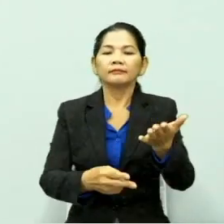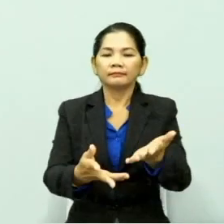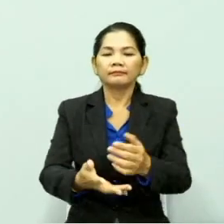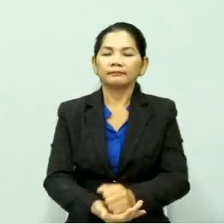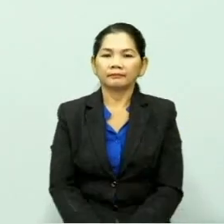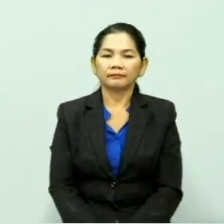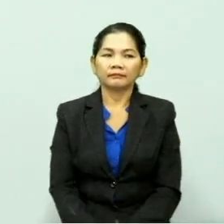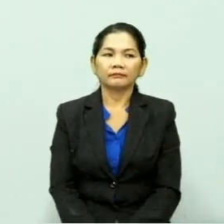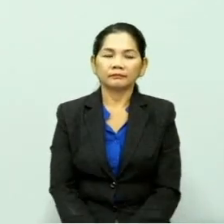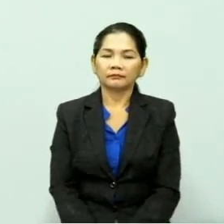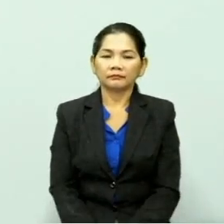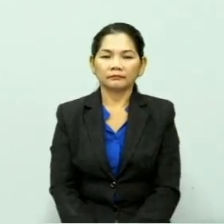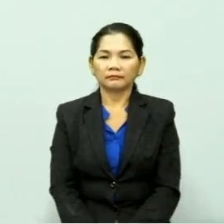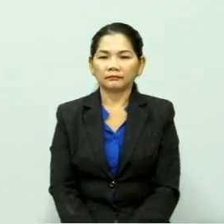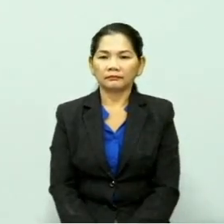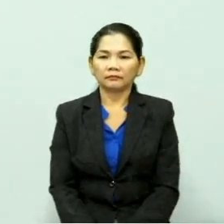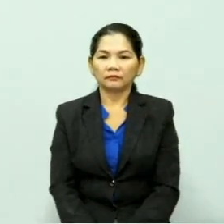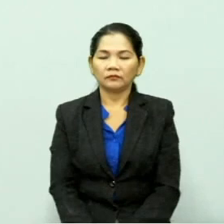tế